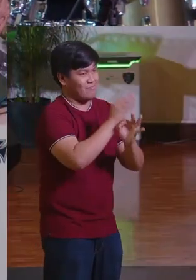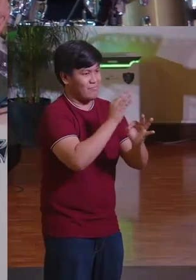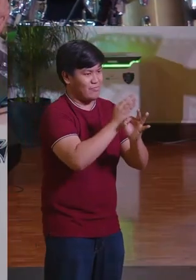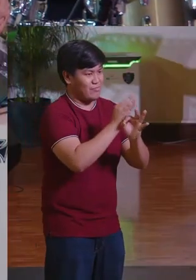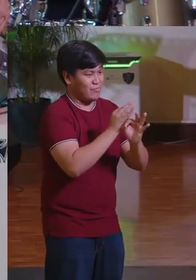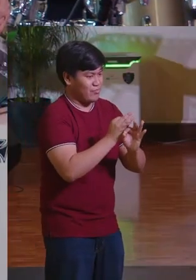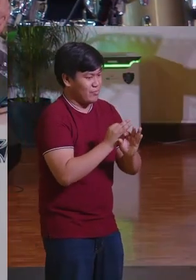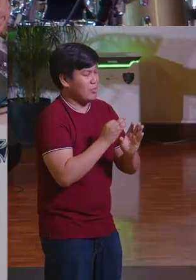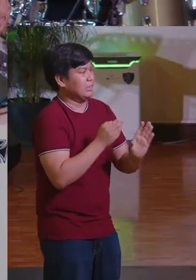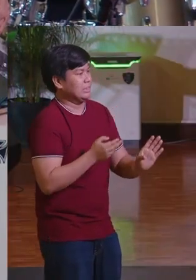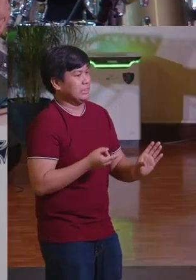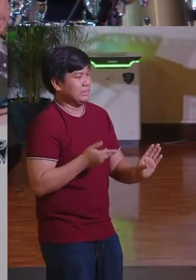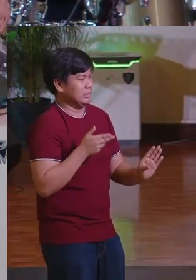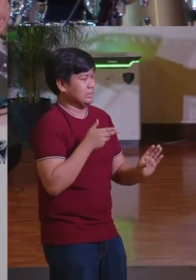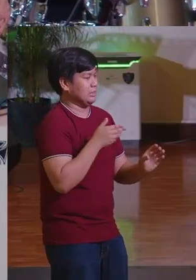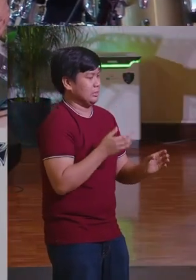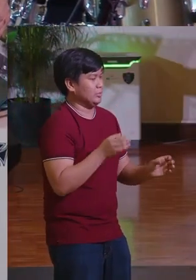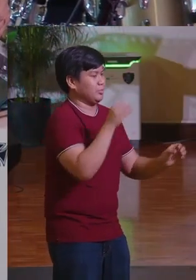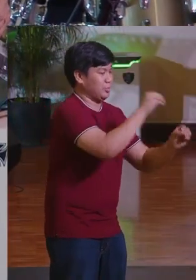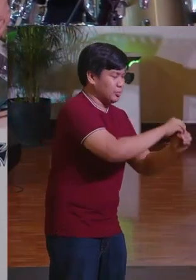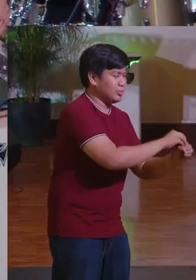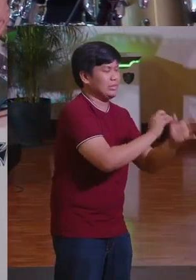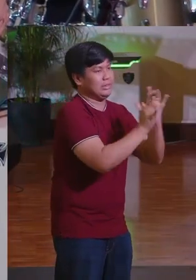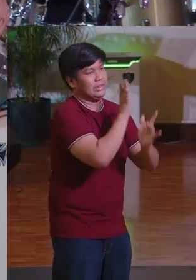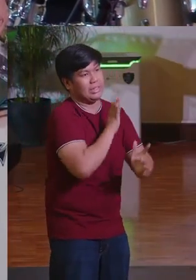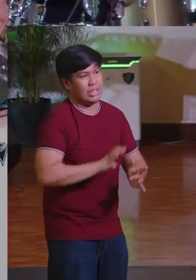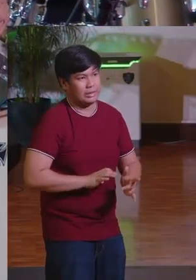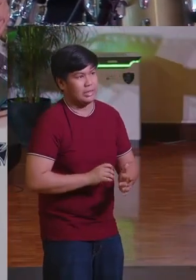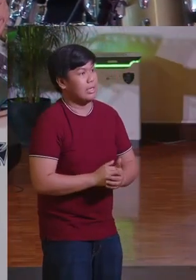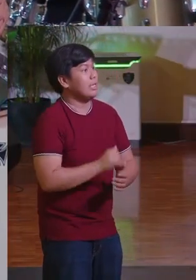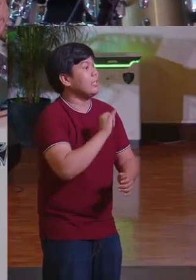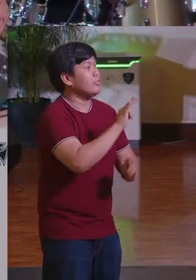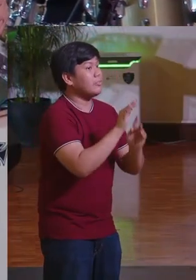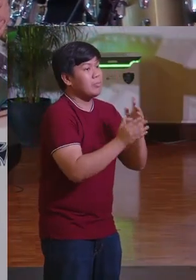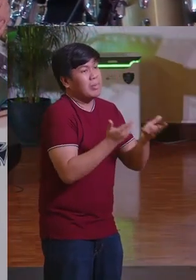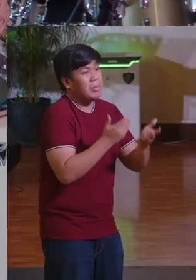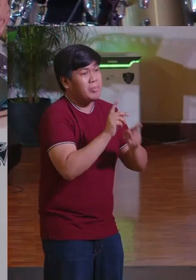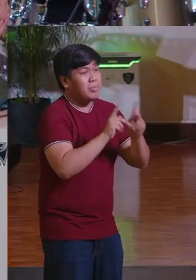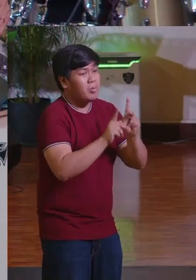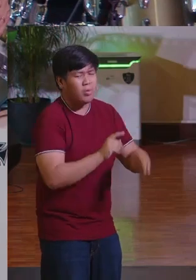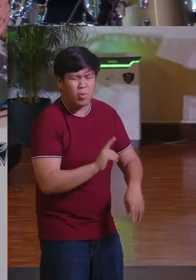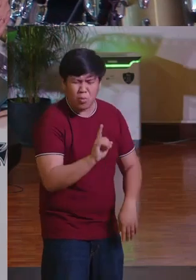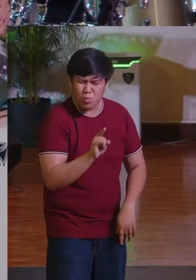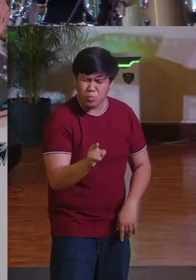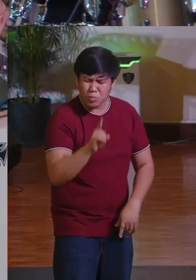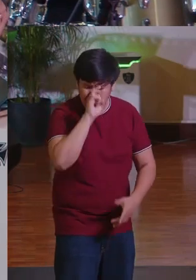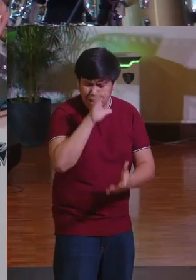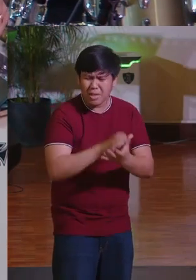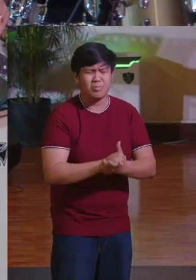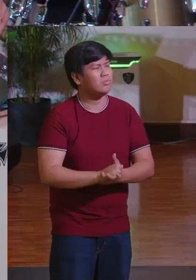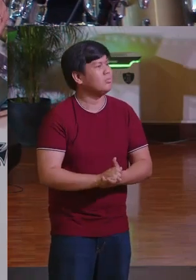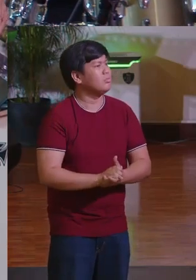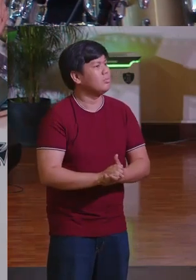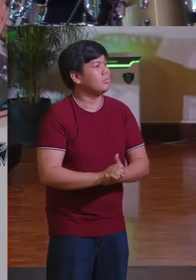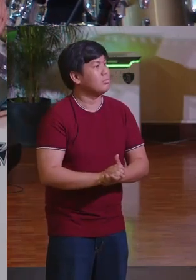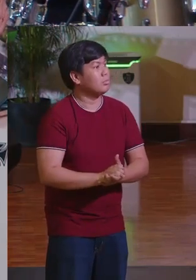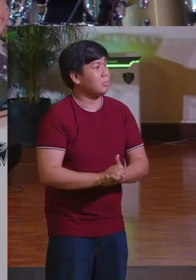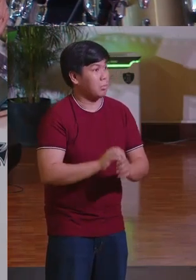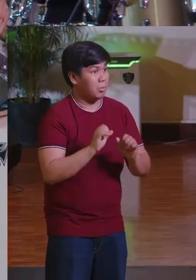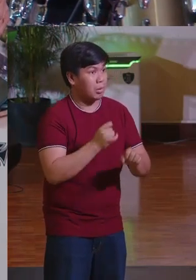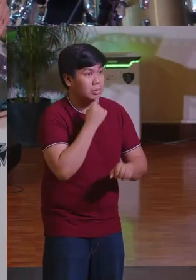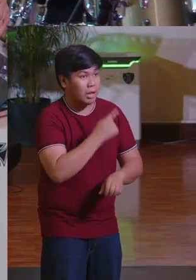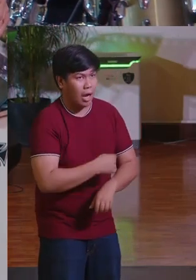sa Panginoon? Pag ang mga tao po ay nagtatanong tungkol sa ano bang pinaniniwalaan mo, tayo ba ay may